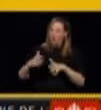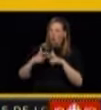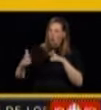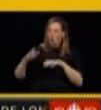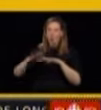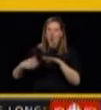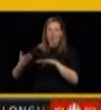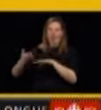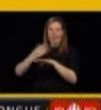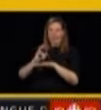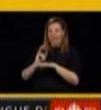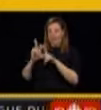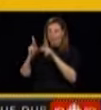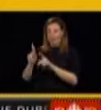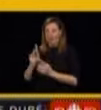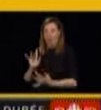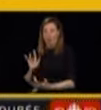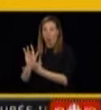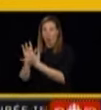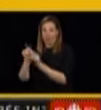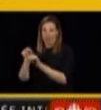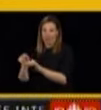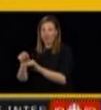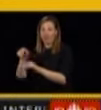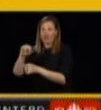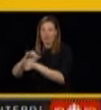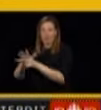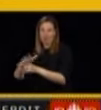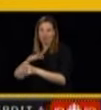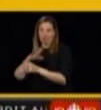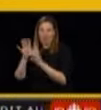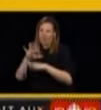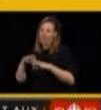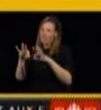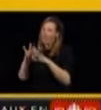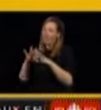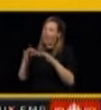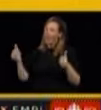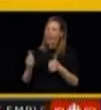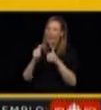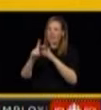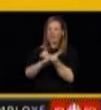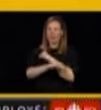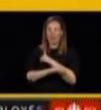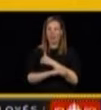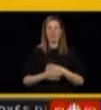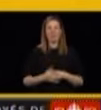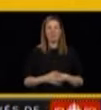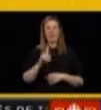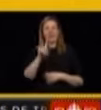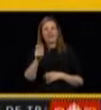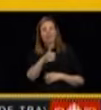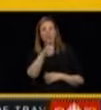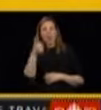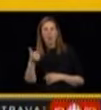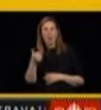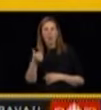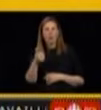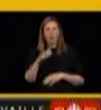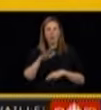la COVID-19. Donc, on a besoin de plus de personnel. Mon autre question est sur un cas plus